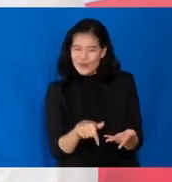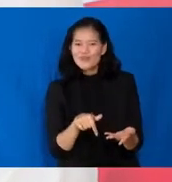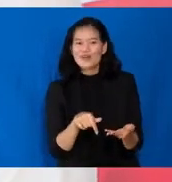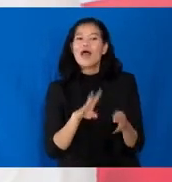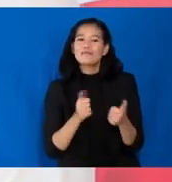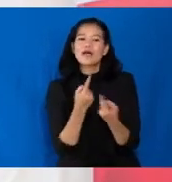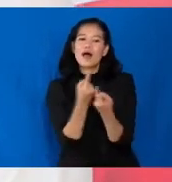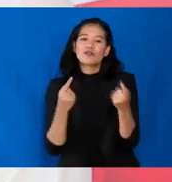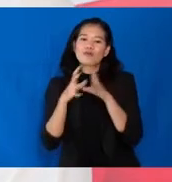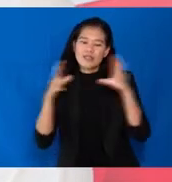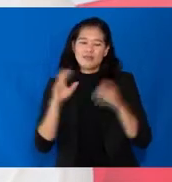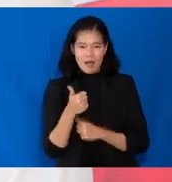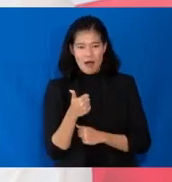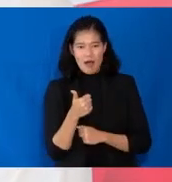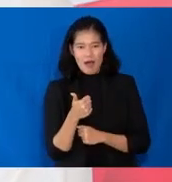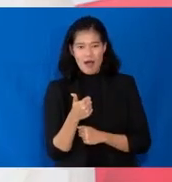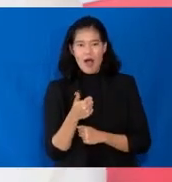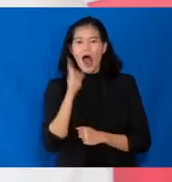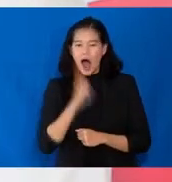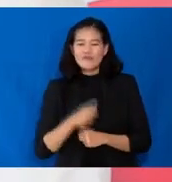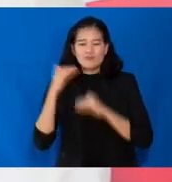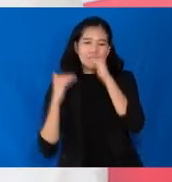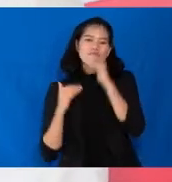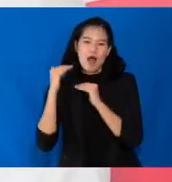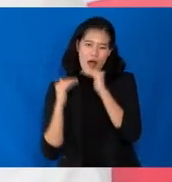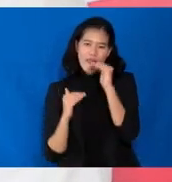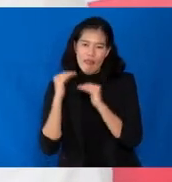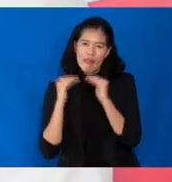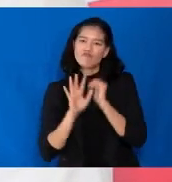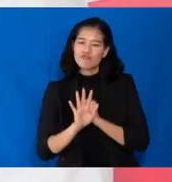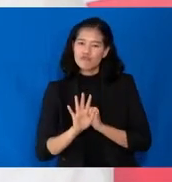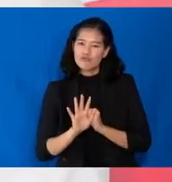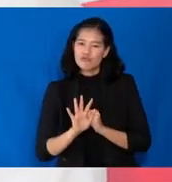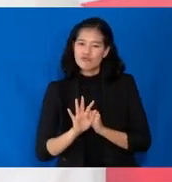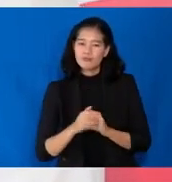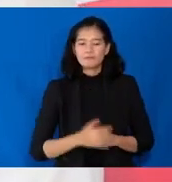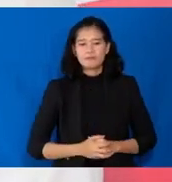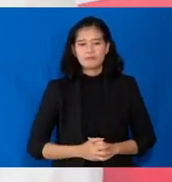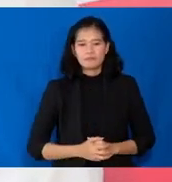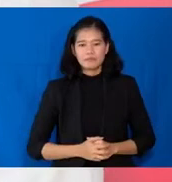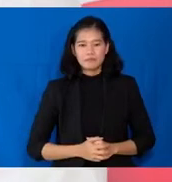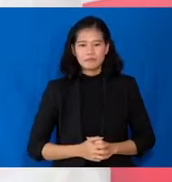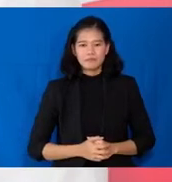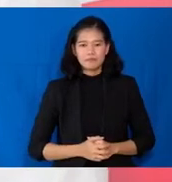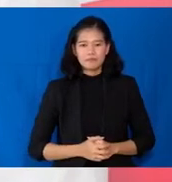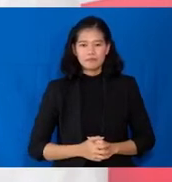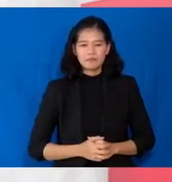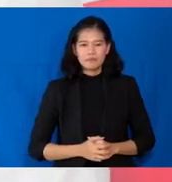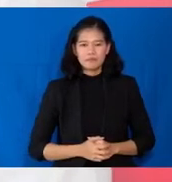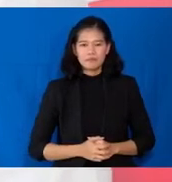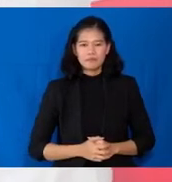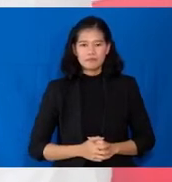oleh peraturan pemerintah Nur jika daerah ingin menerapkan kebijakan pembatasan sosial berskala besar